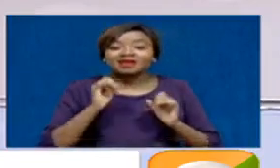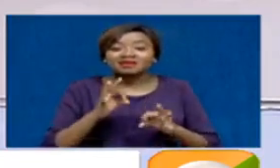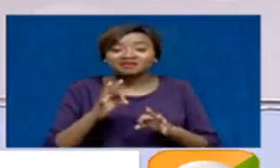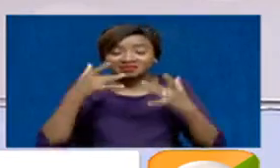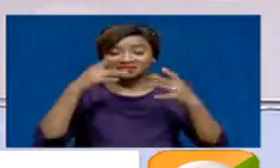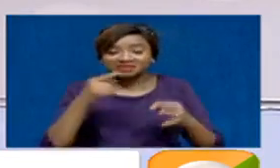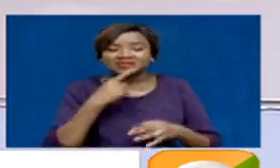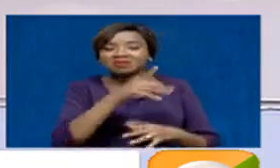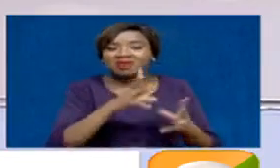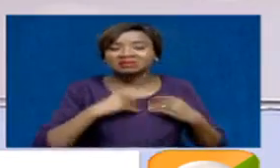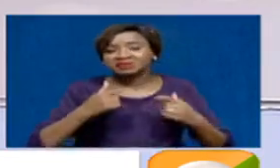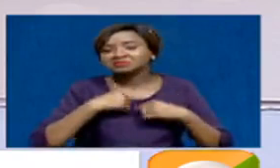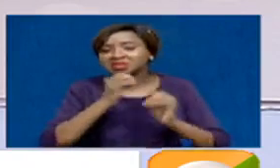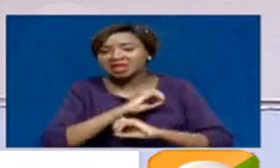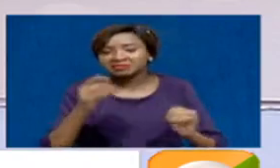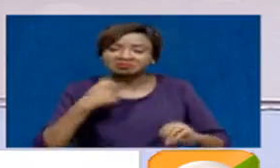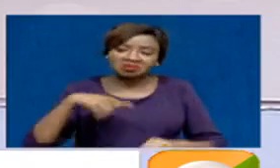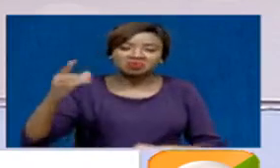yako. Mke au mume wako